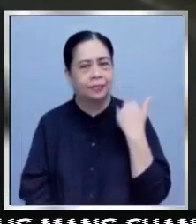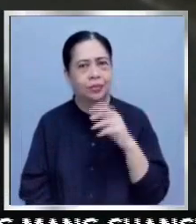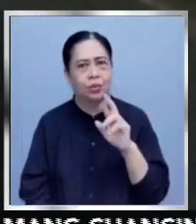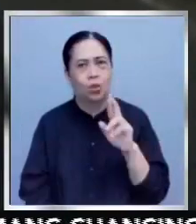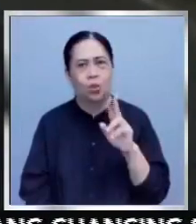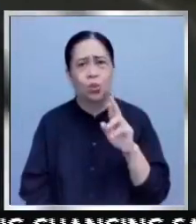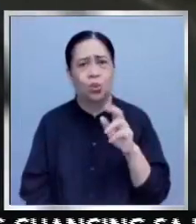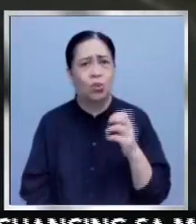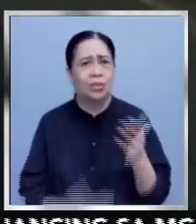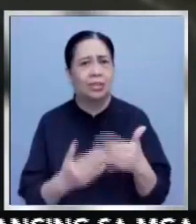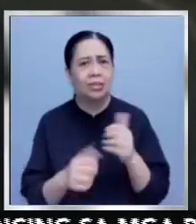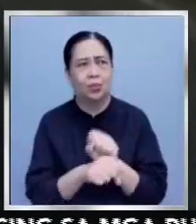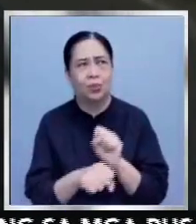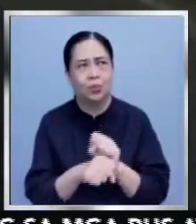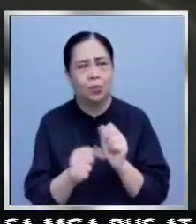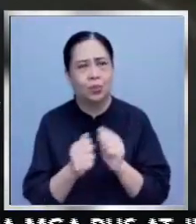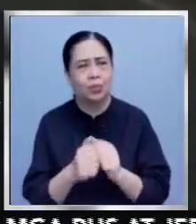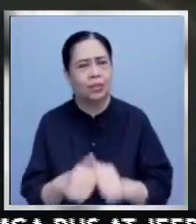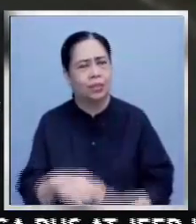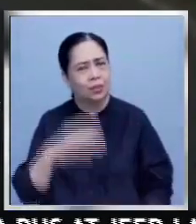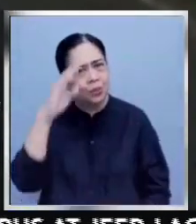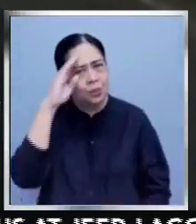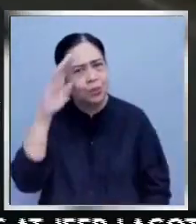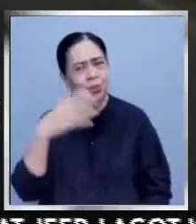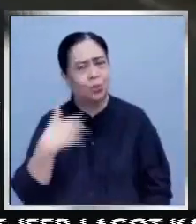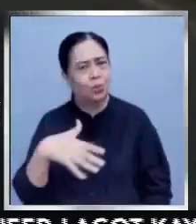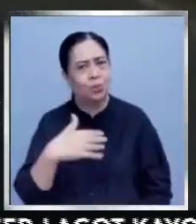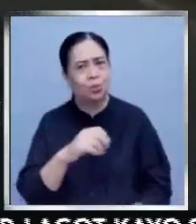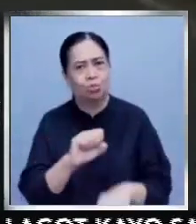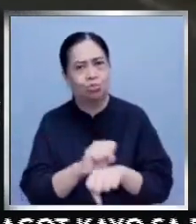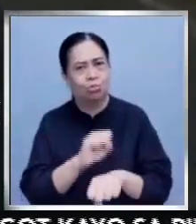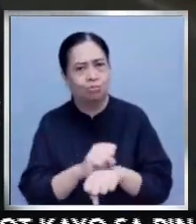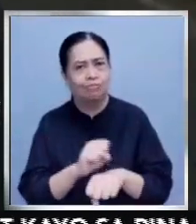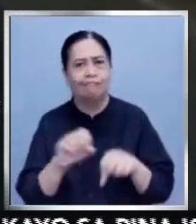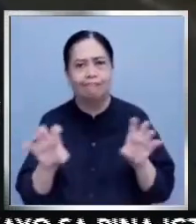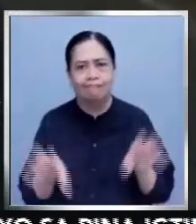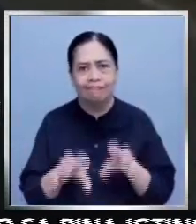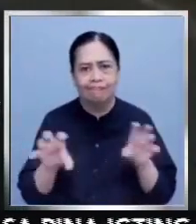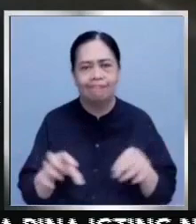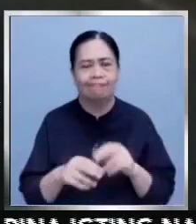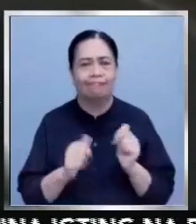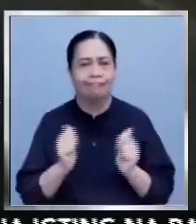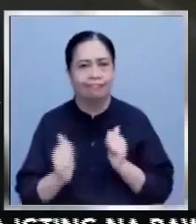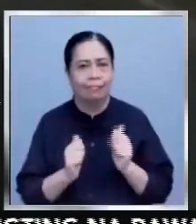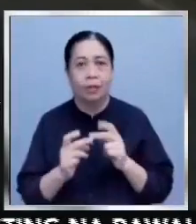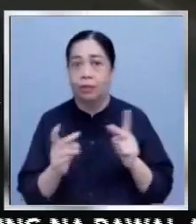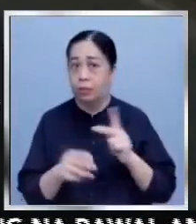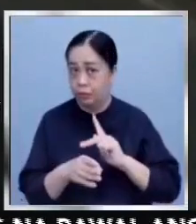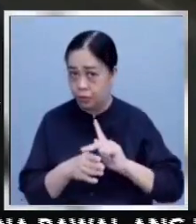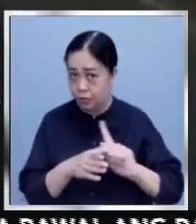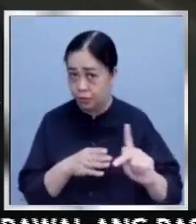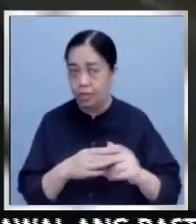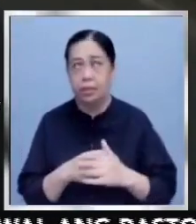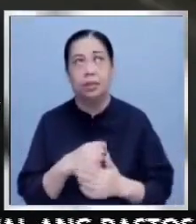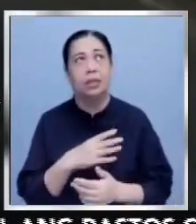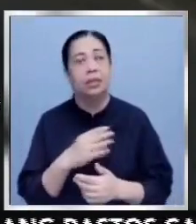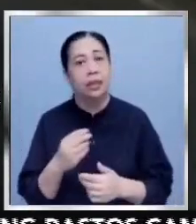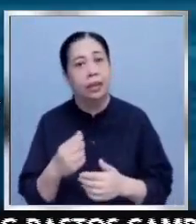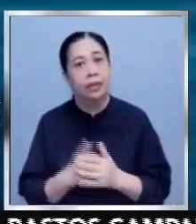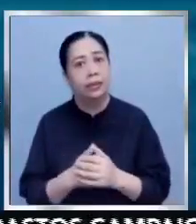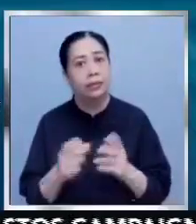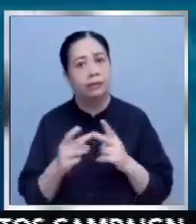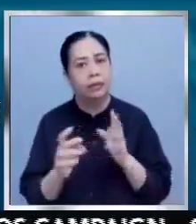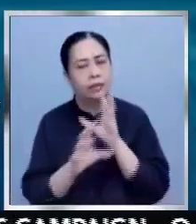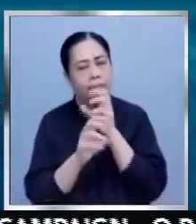work with. Saludo po ako sa dedication niya rin po sa trabaho. Very professional and very